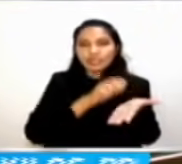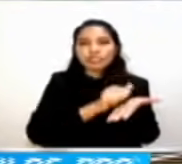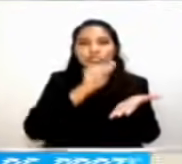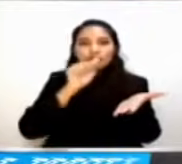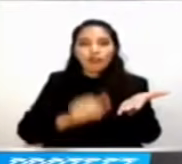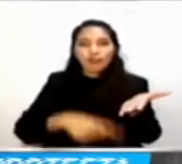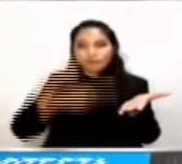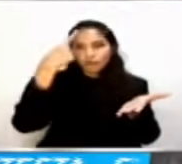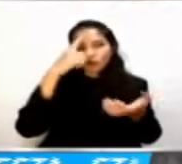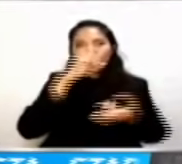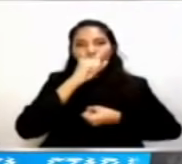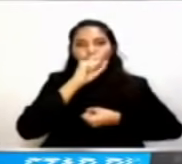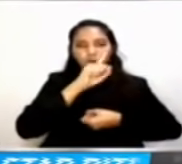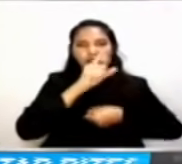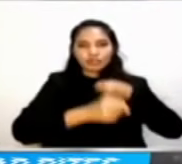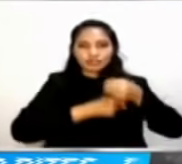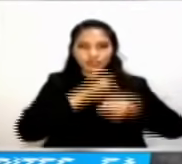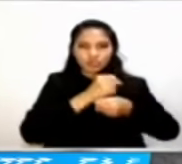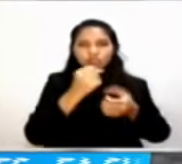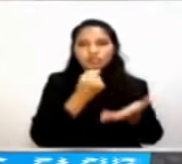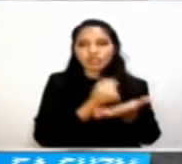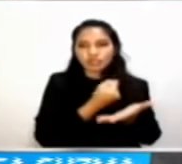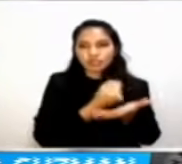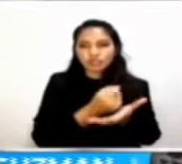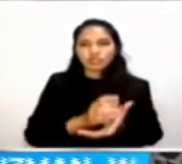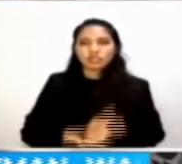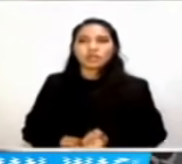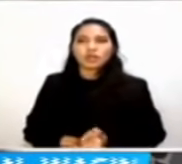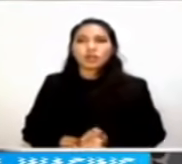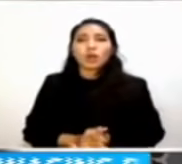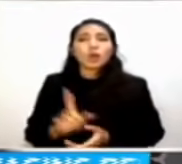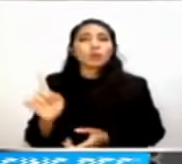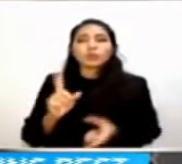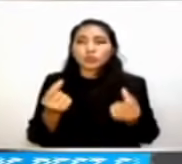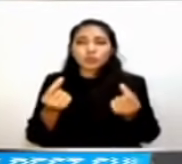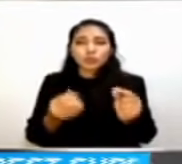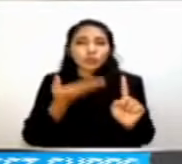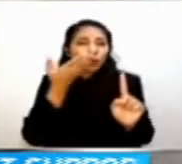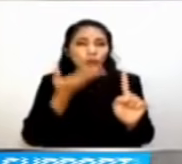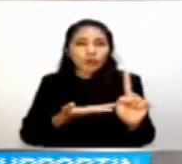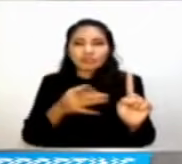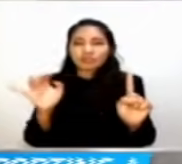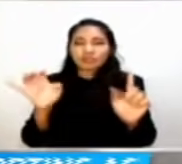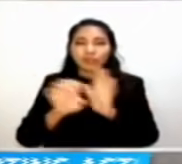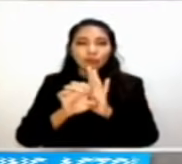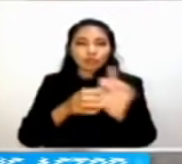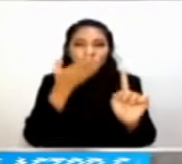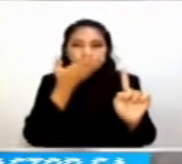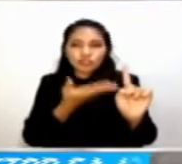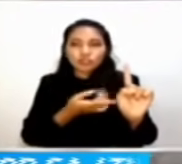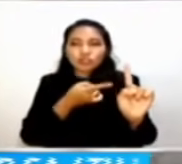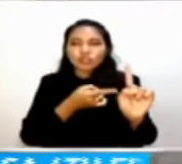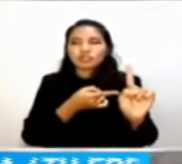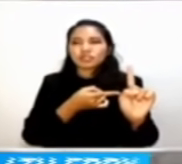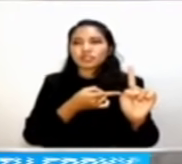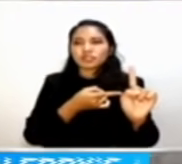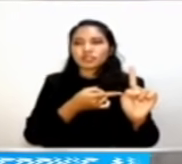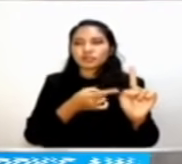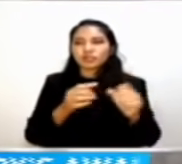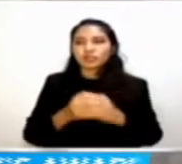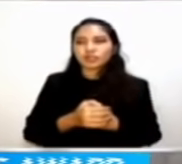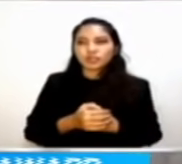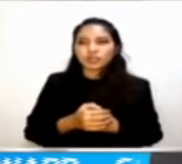manggagawa. Paano pa ang kagaya ni Mang Victor na napakaiksi na ng PC para sa mahigit isang taon ng